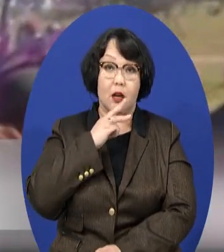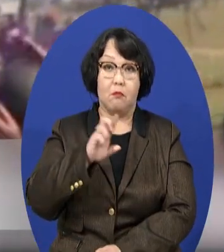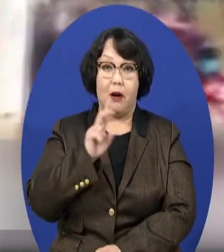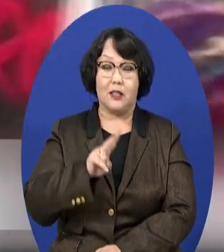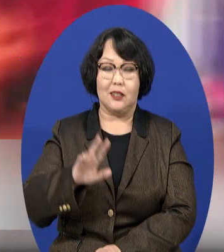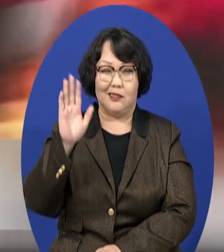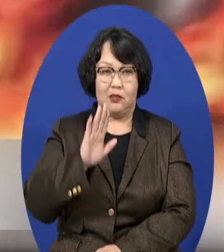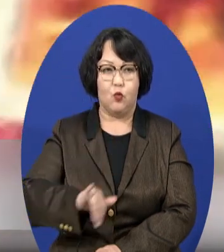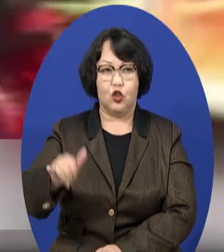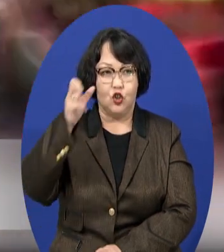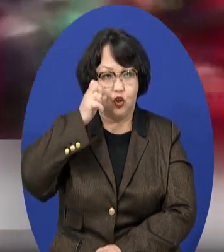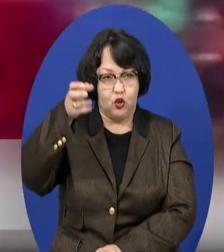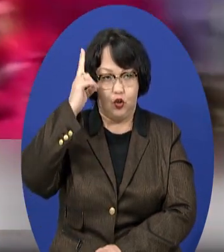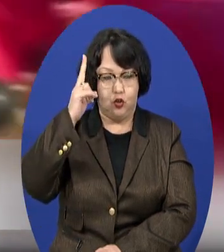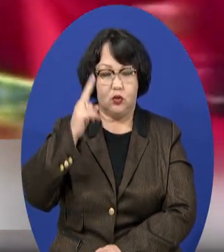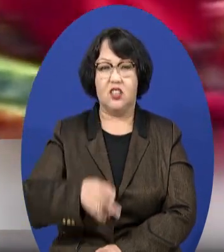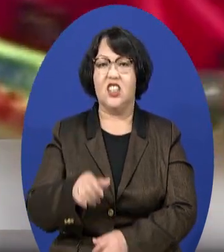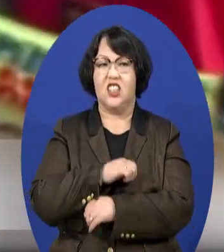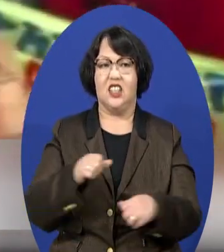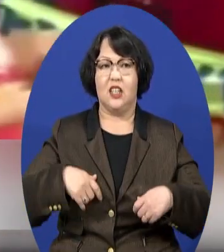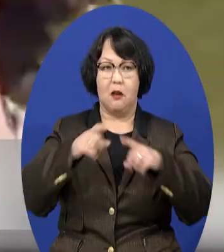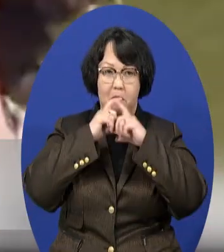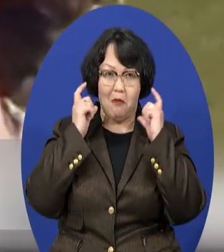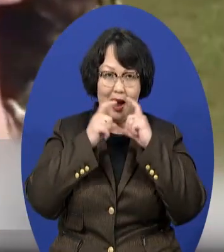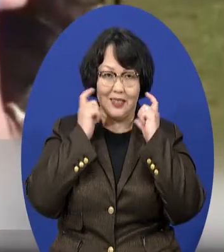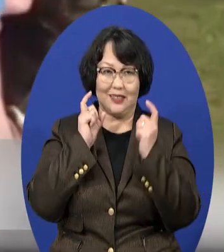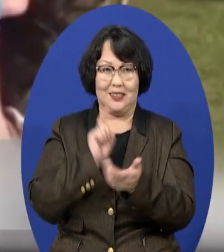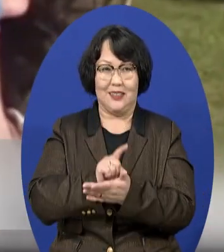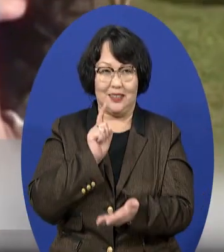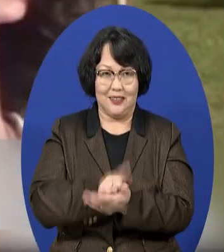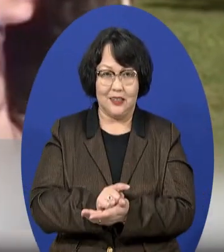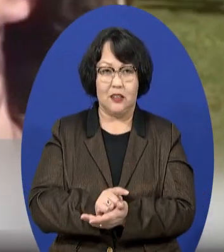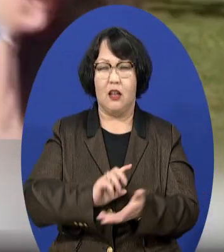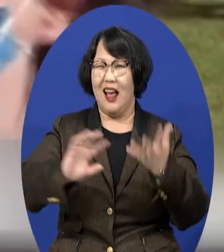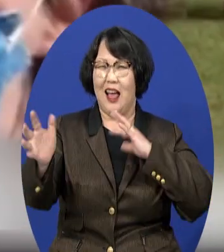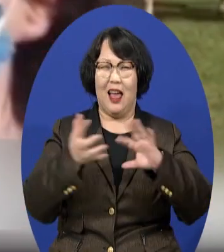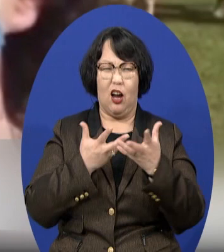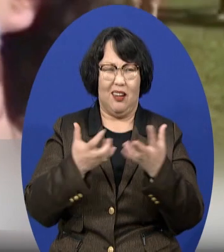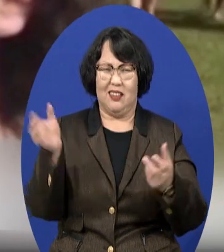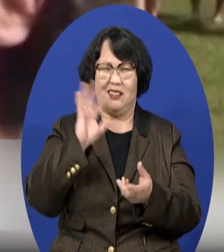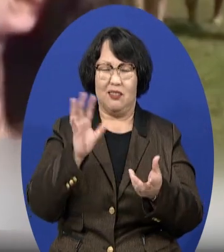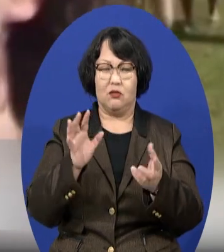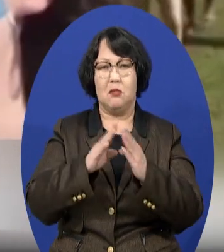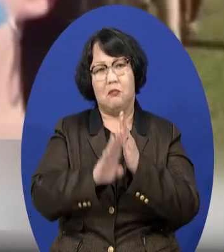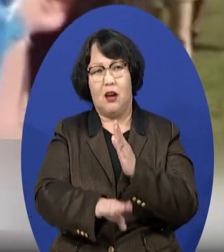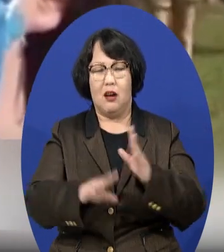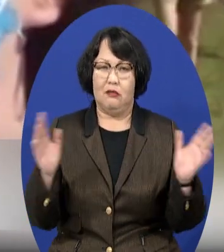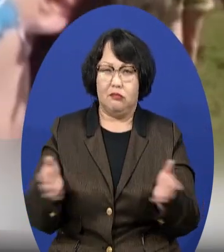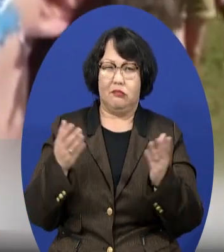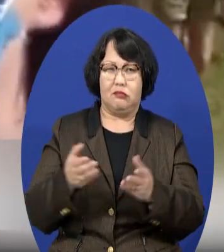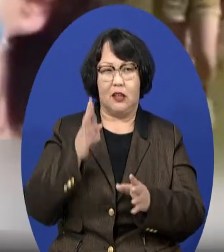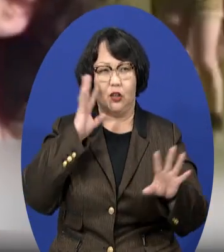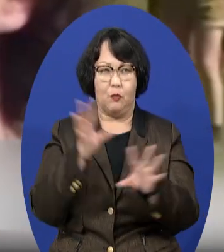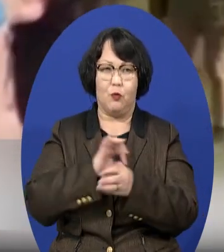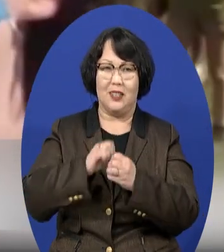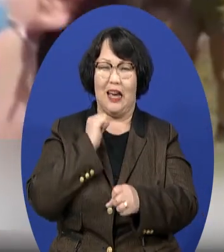эрхлэгч Жайр Болсонаура иргэдийг амны хаалт зүүхийг шаардах, хөд хөдөлгөөнийг багасгах зэрэг халдварыг бууруулахын эсрэг наацхийн